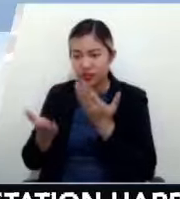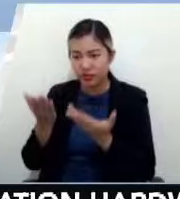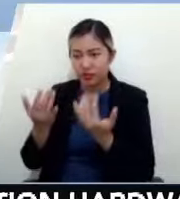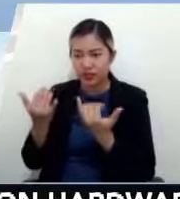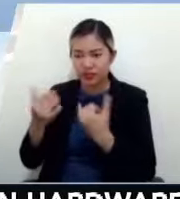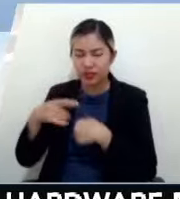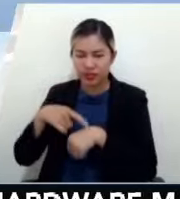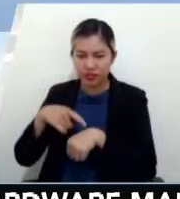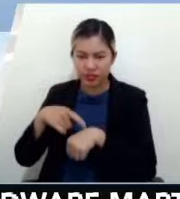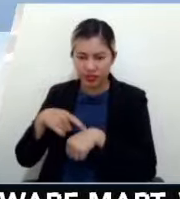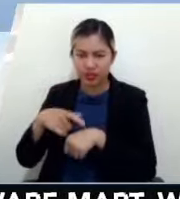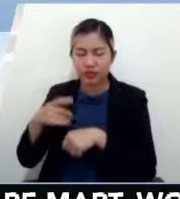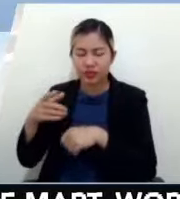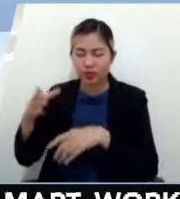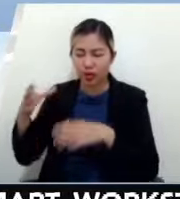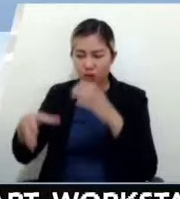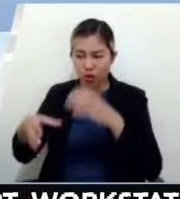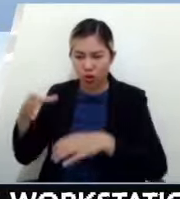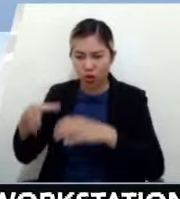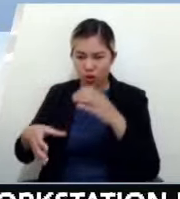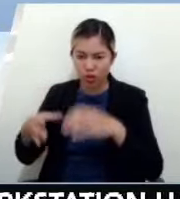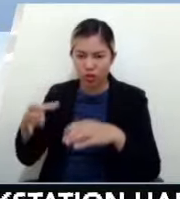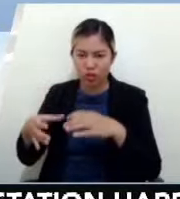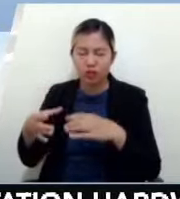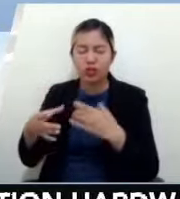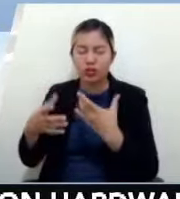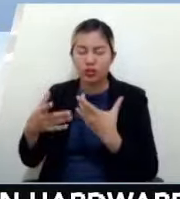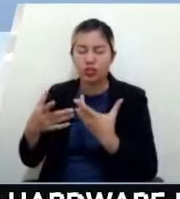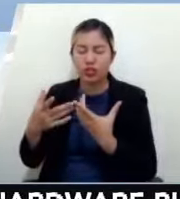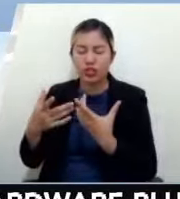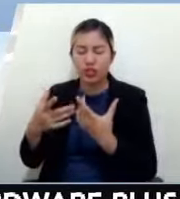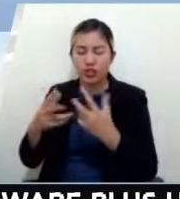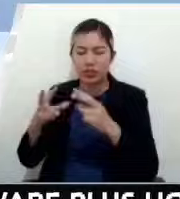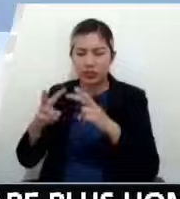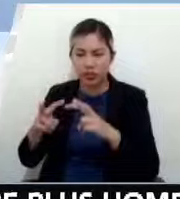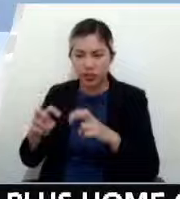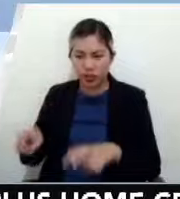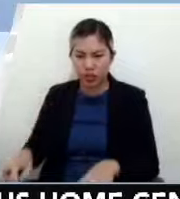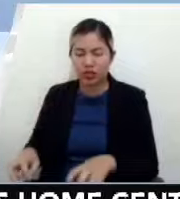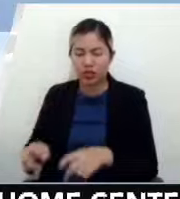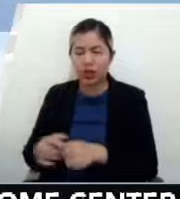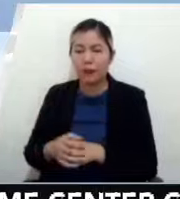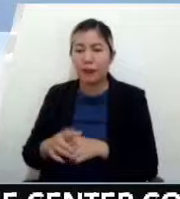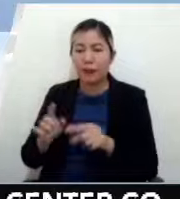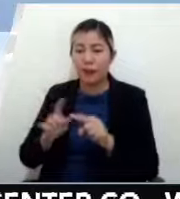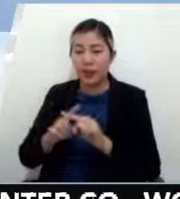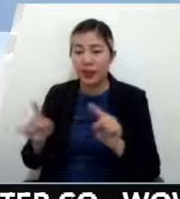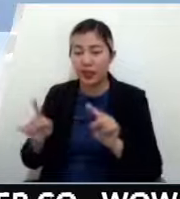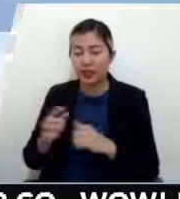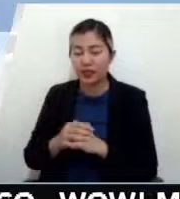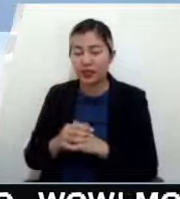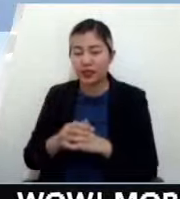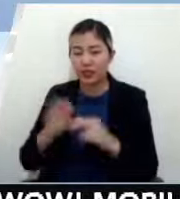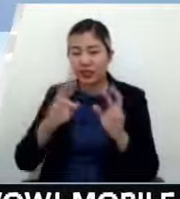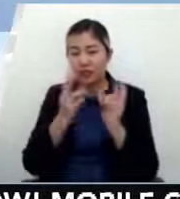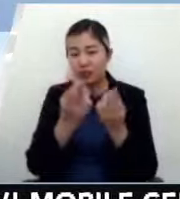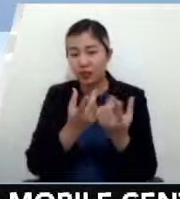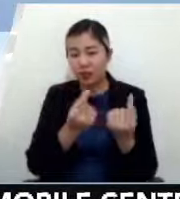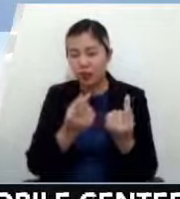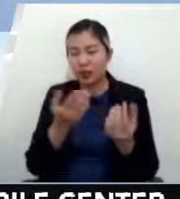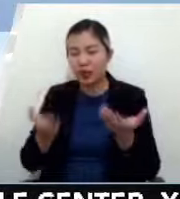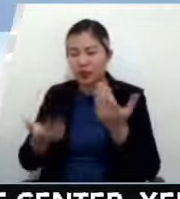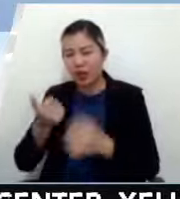kanilang complaints pero ang ginawa nila ay Ah siguro baka sa pag-uudyok din ng mga ibang grupo ay sa